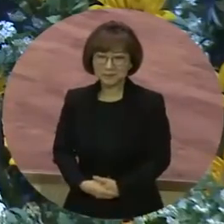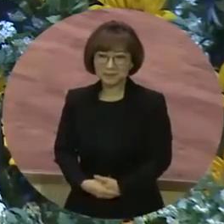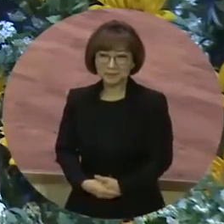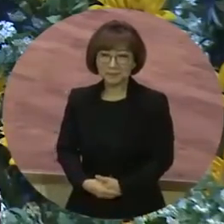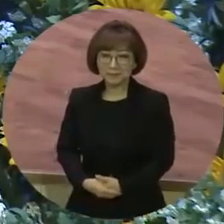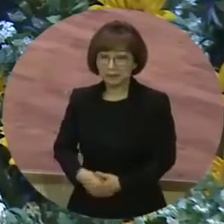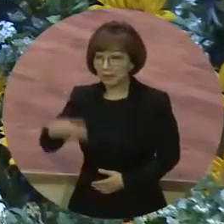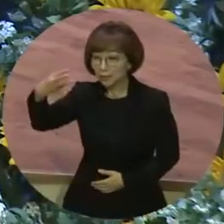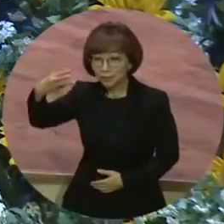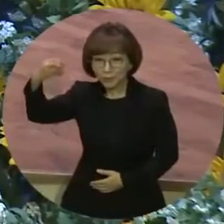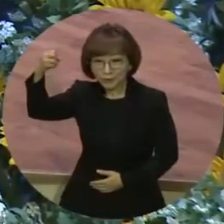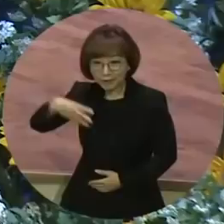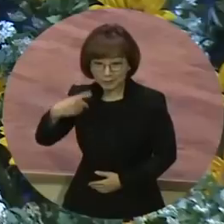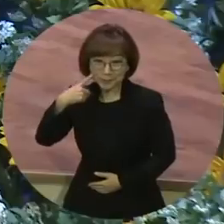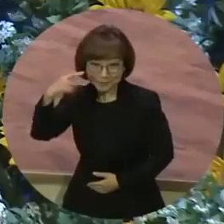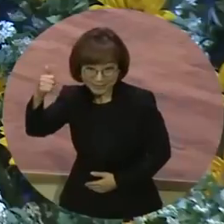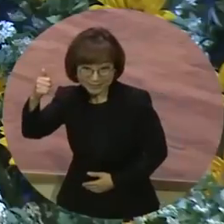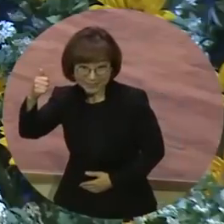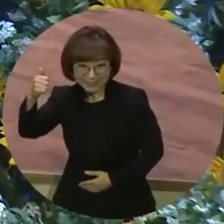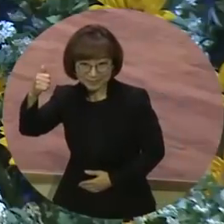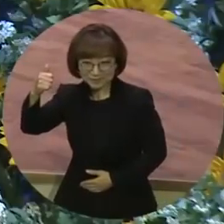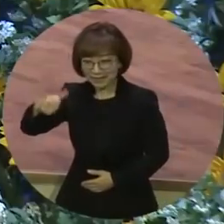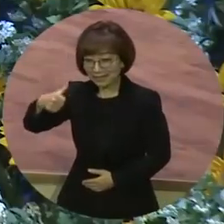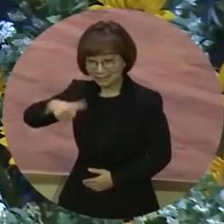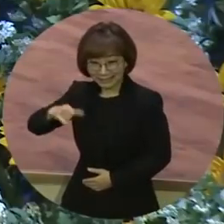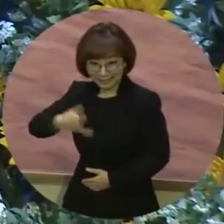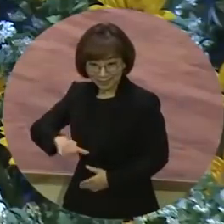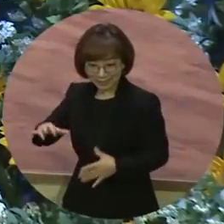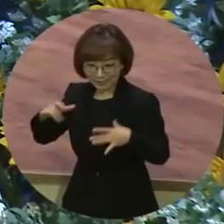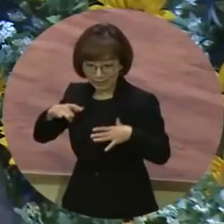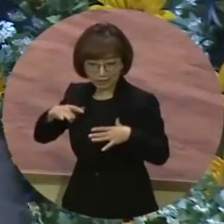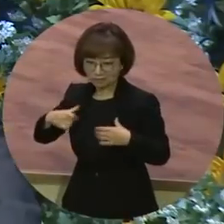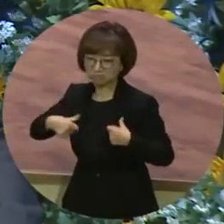그 유모사 오줌 은근히 또 손주 자랑하더라고. 뭐